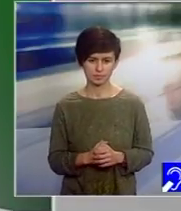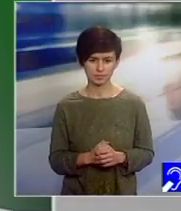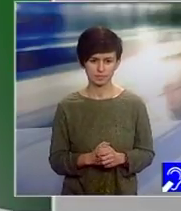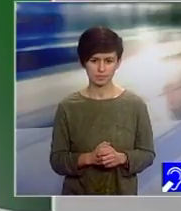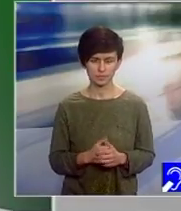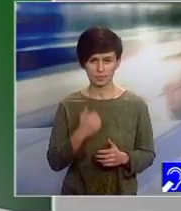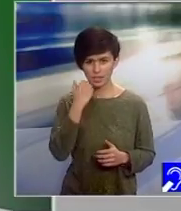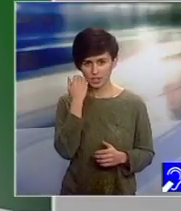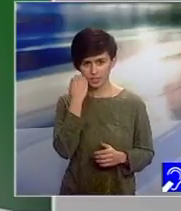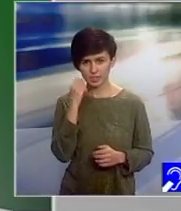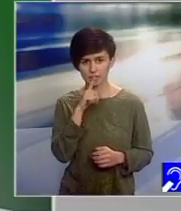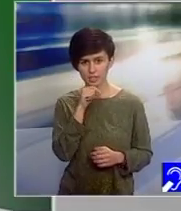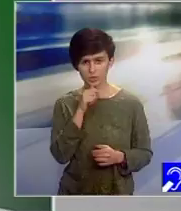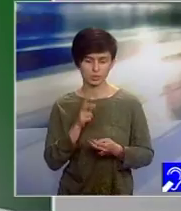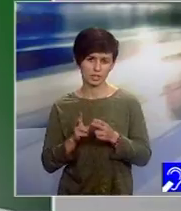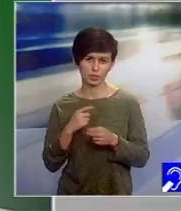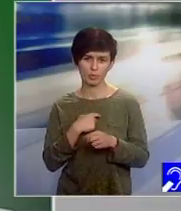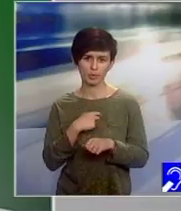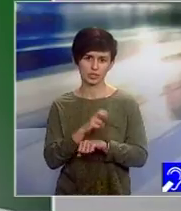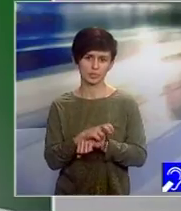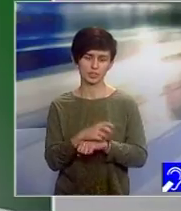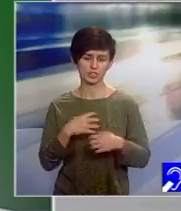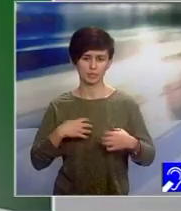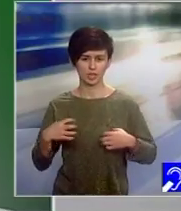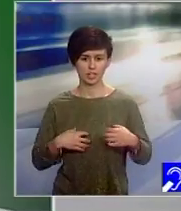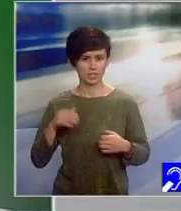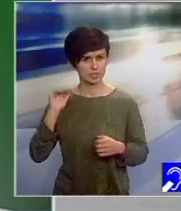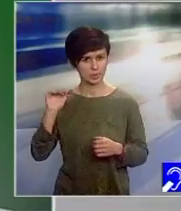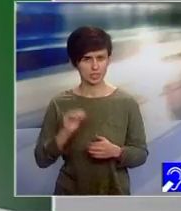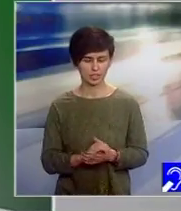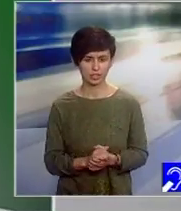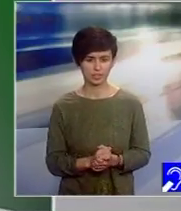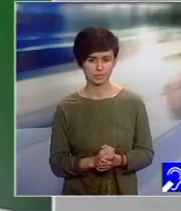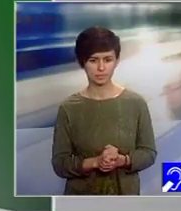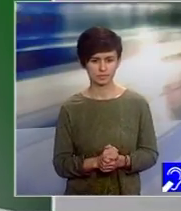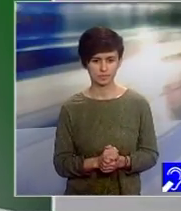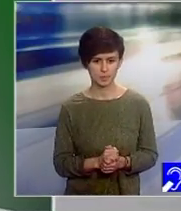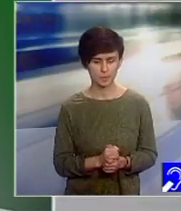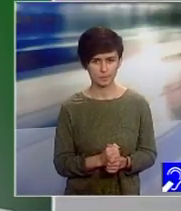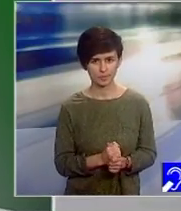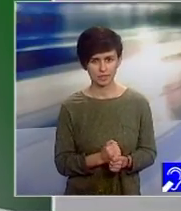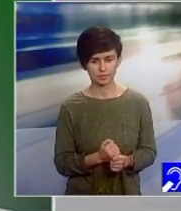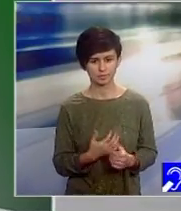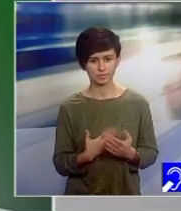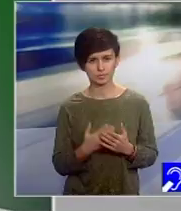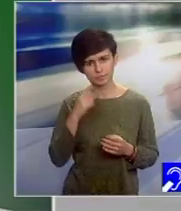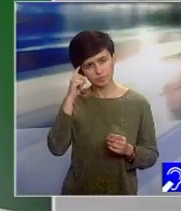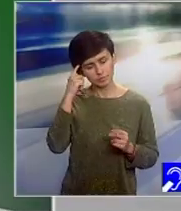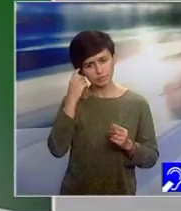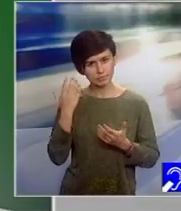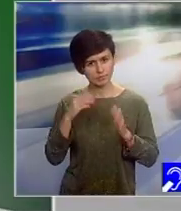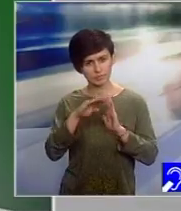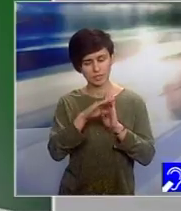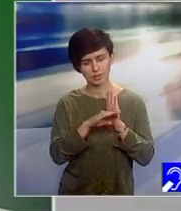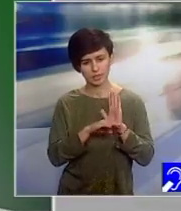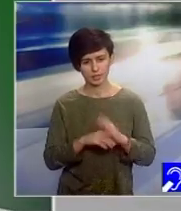urmăresc când, unde, cum pot să participe la spectacole, pentru că ne apropiem de finalul discuției, să știe exact care va fi programul, cum se pot